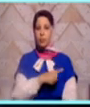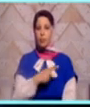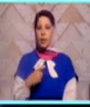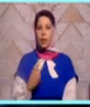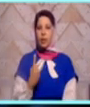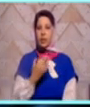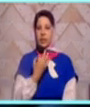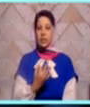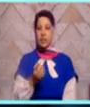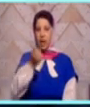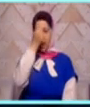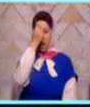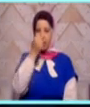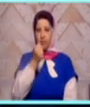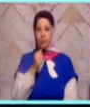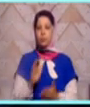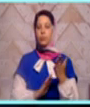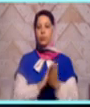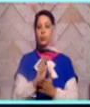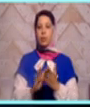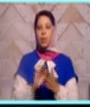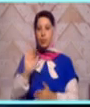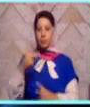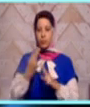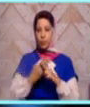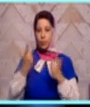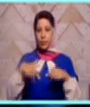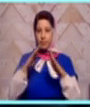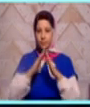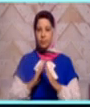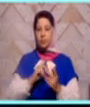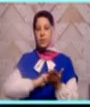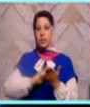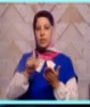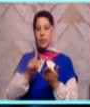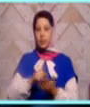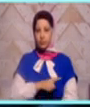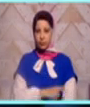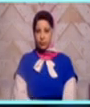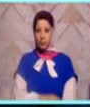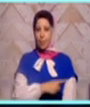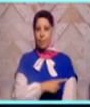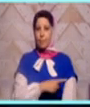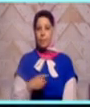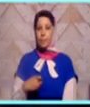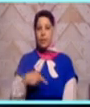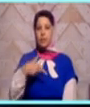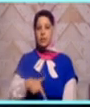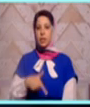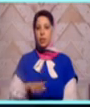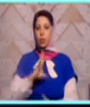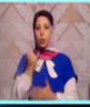ألف شكوى، وتم البت يمكن أو توجيه حوالي 106 ألف شكوى لجهات الاختصاص،